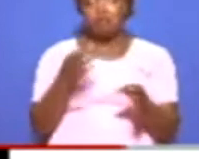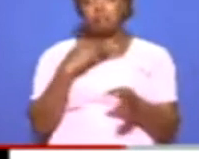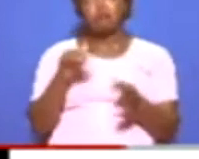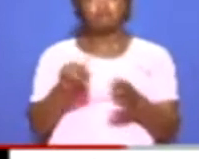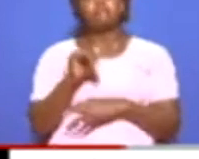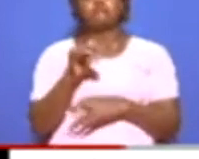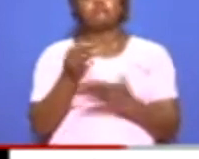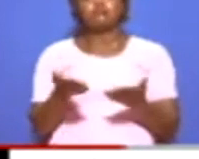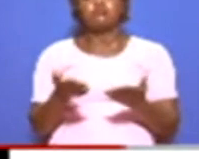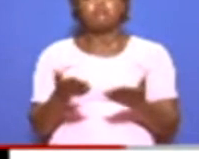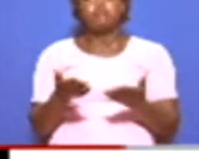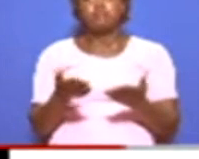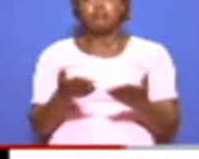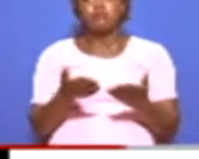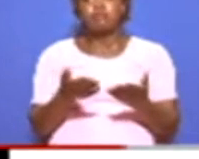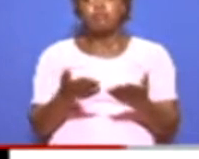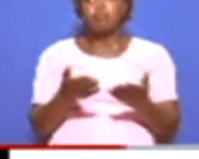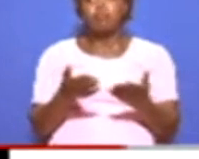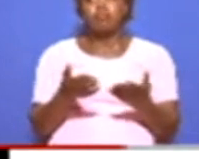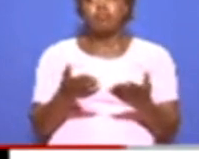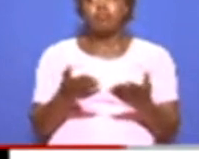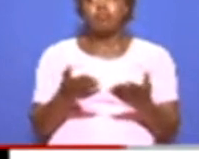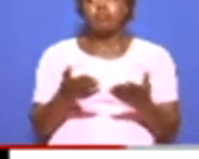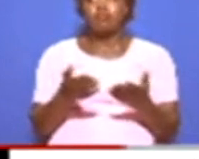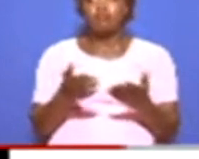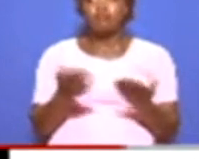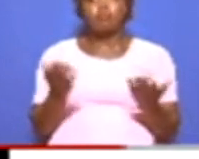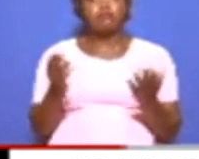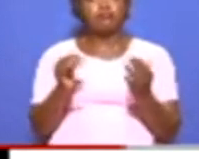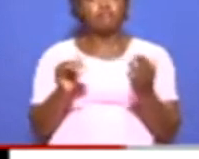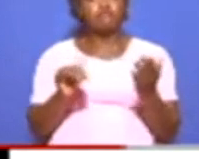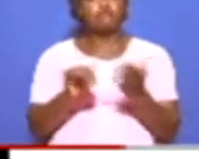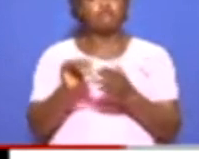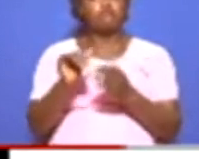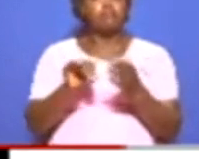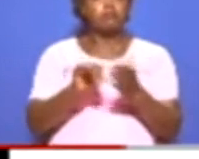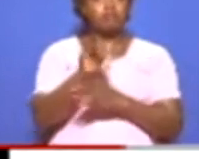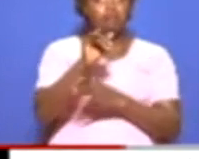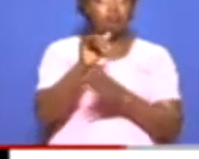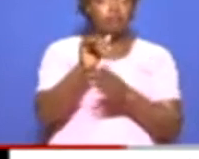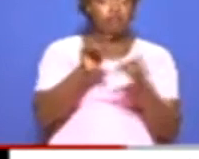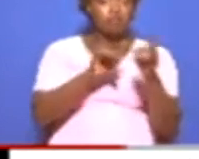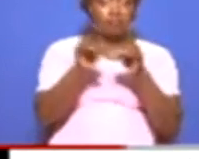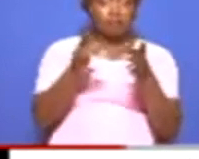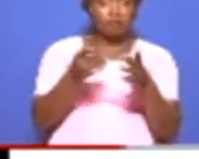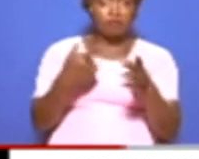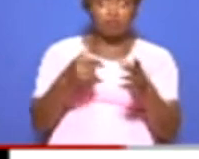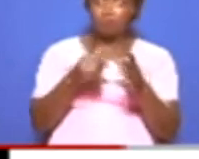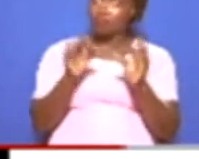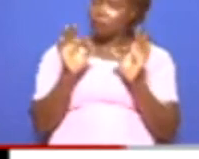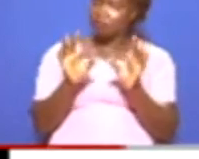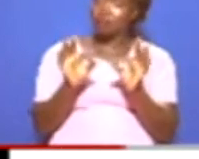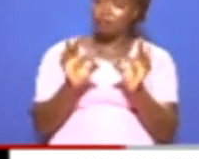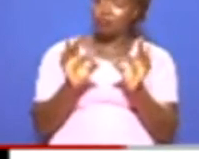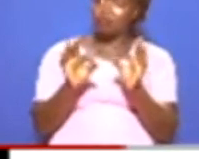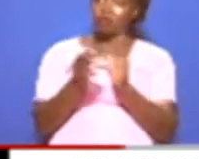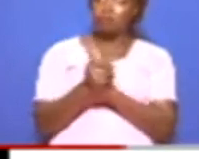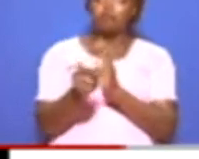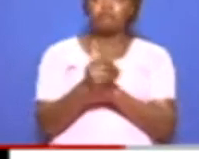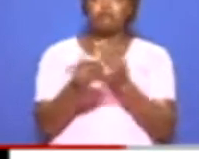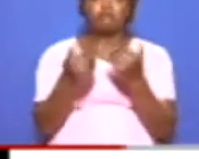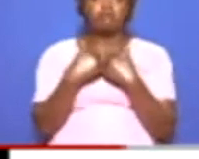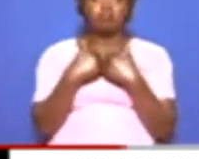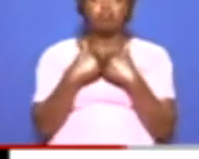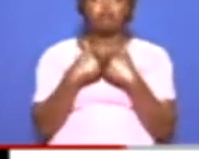ama nipeleke ndege za kigeni, ni uamuzi wa mtu. Ndege zetu hapa ziko sawa, taaluma tuliyopata hapa nchini